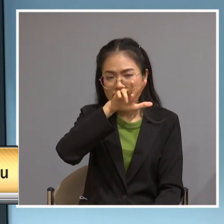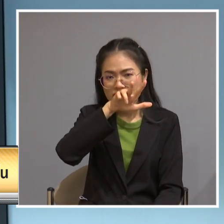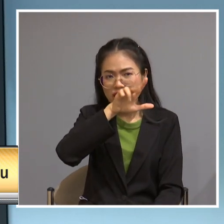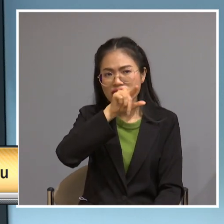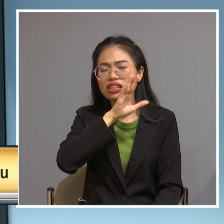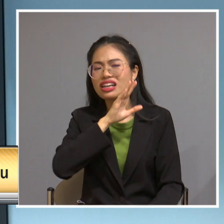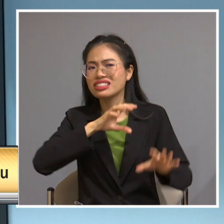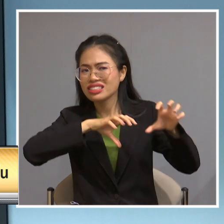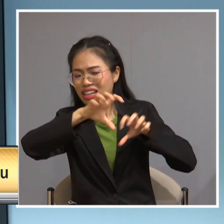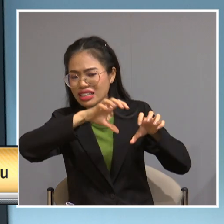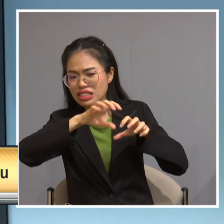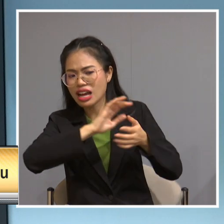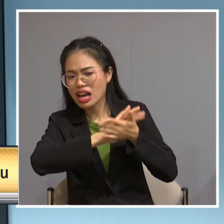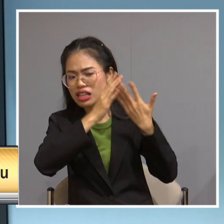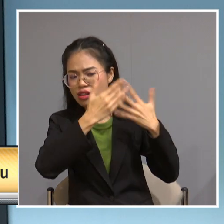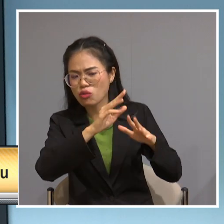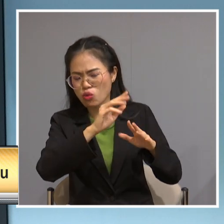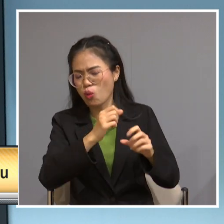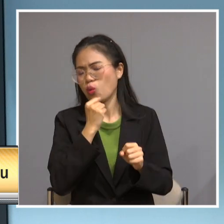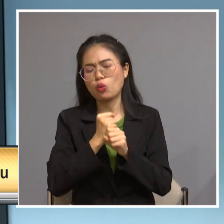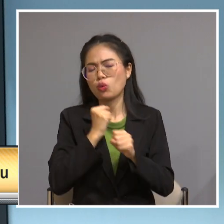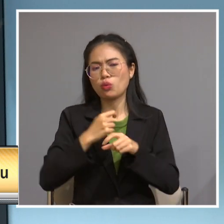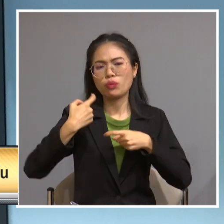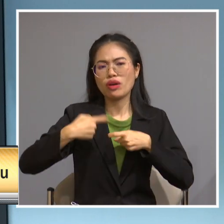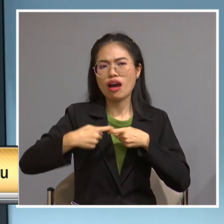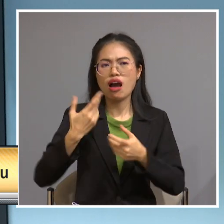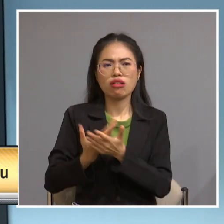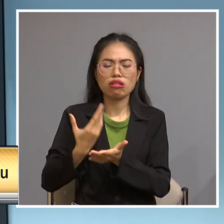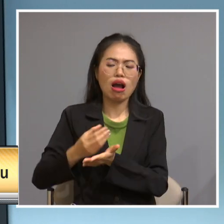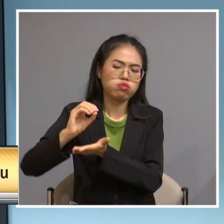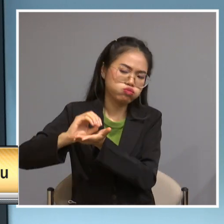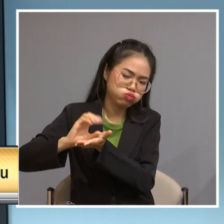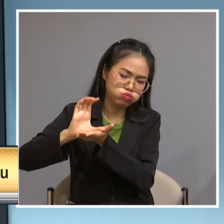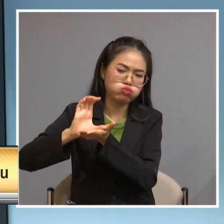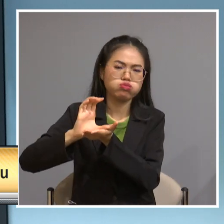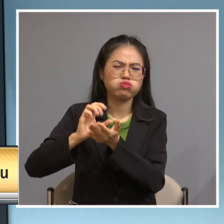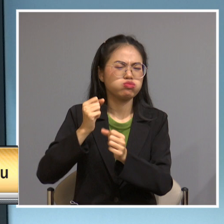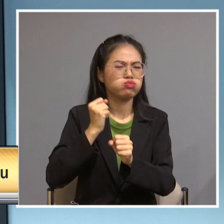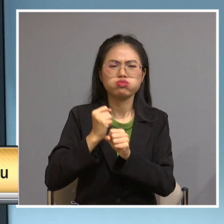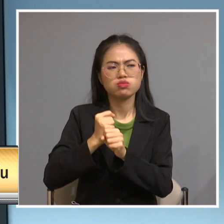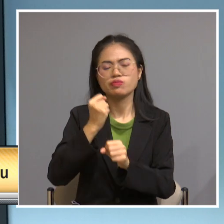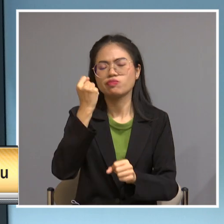่มีโรงอะไรทั้ง 3,000ห่งก็คงจะยากทั้งประมาณทอยาก thìจะคงจะเปไม่ได้